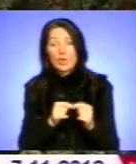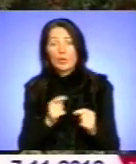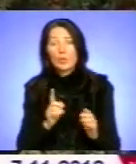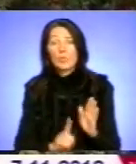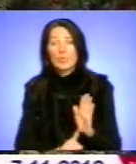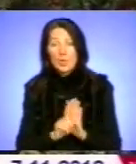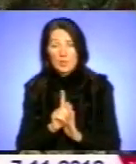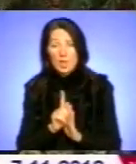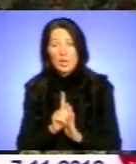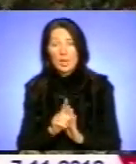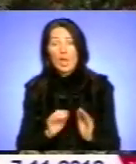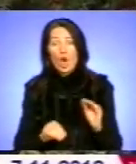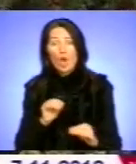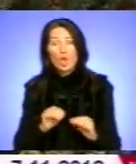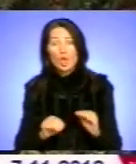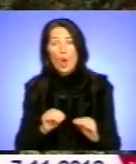і розроблено